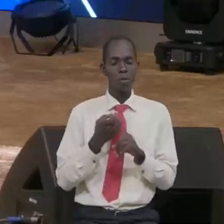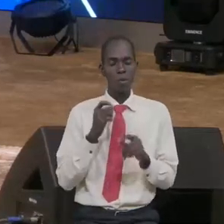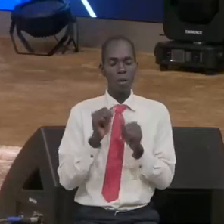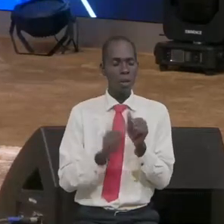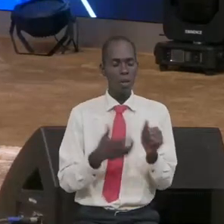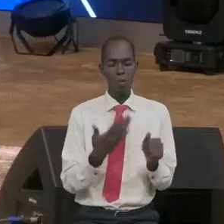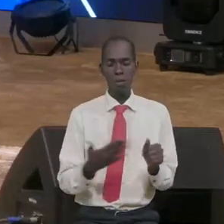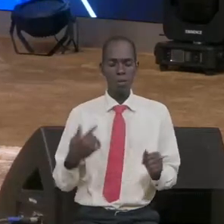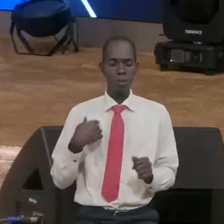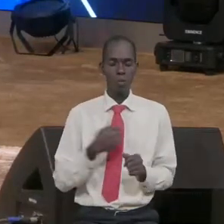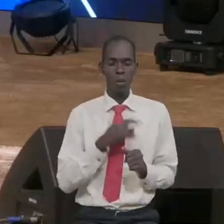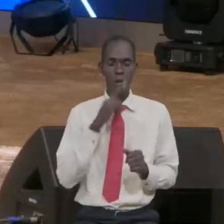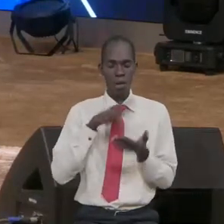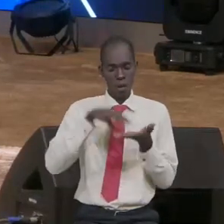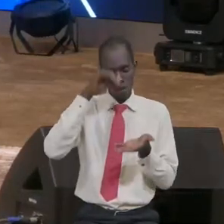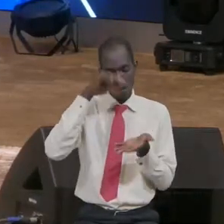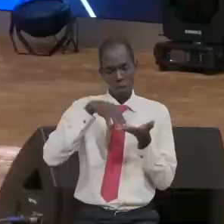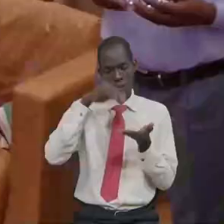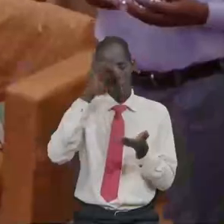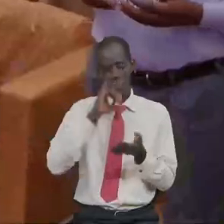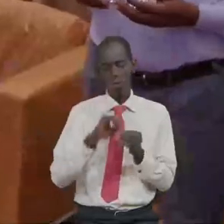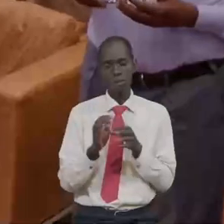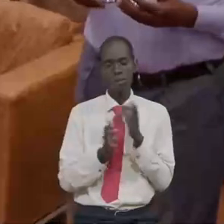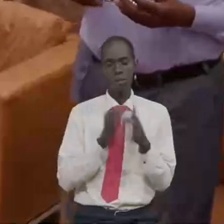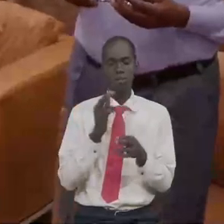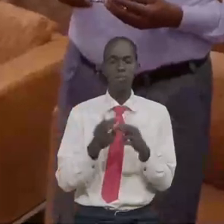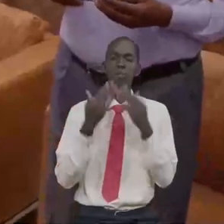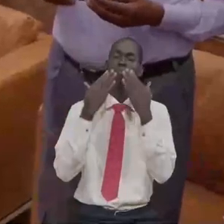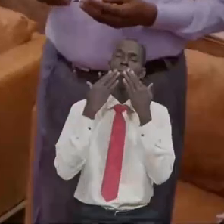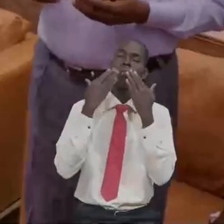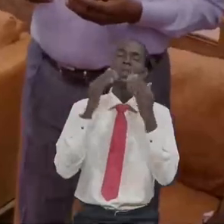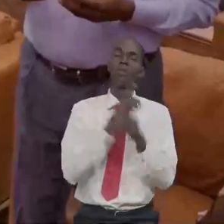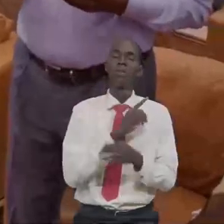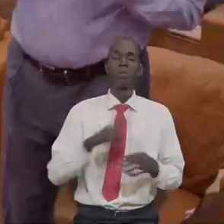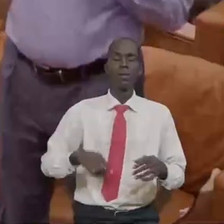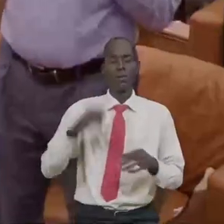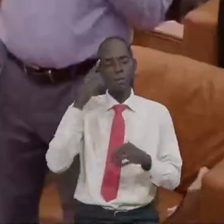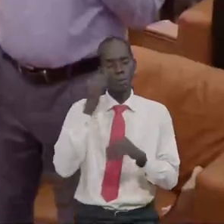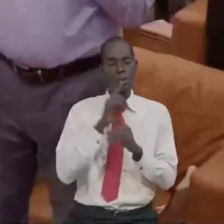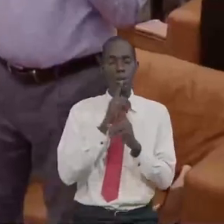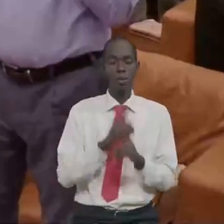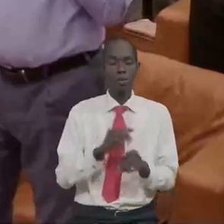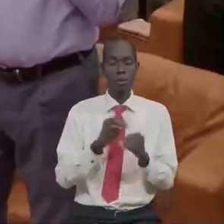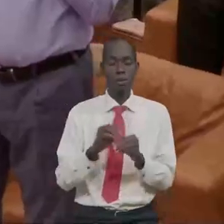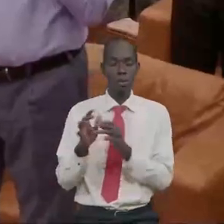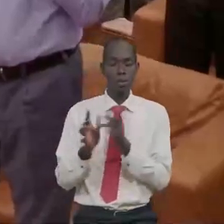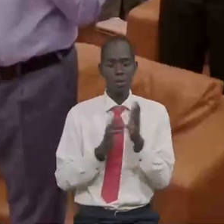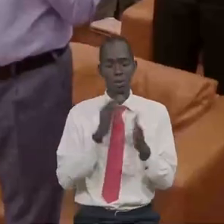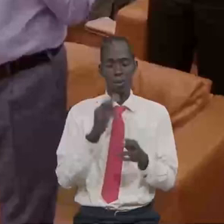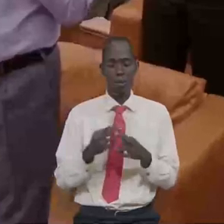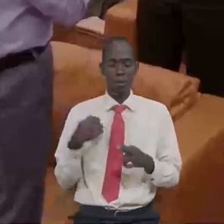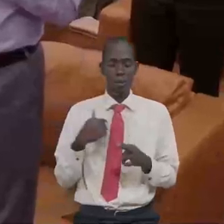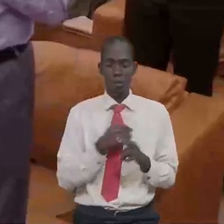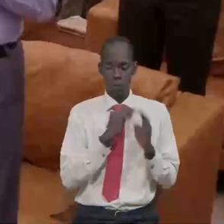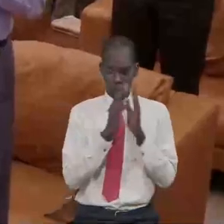à chacun de nous au nom de Jésus-Christ. Merci Seigneur pour la réponse. Au nom de Jésus, nous